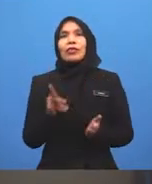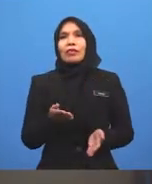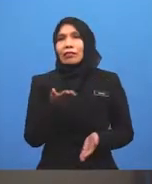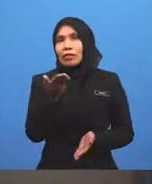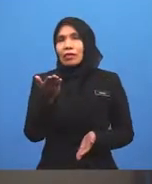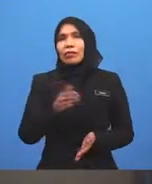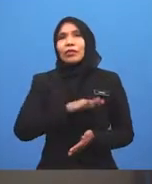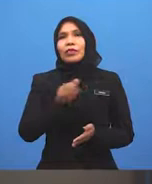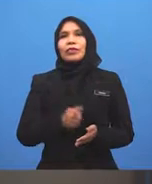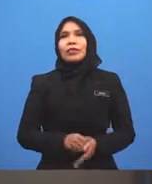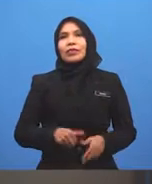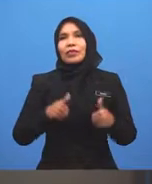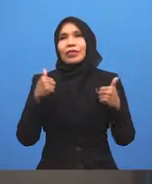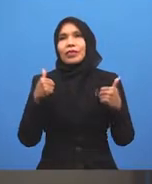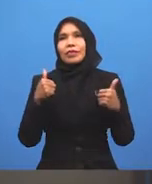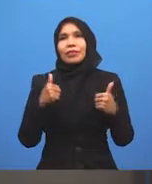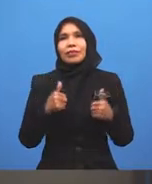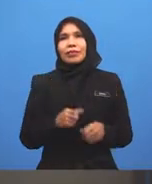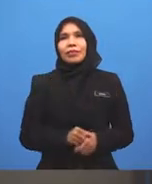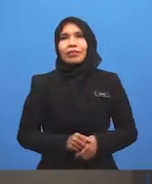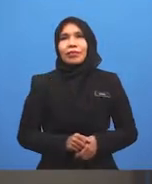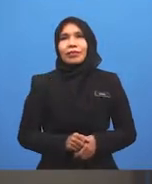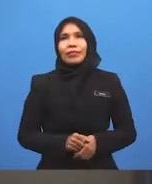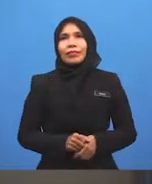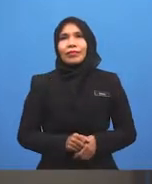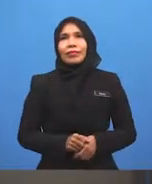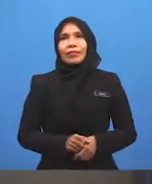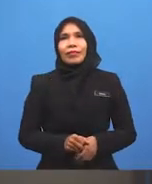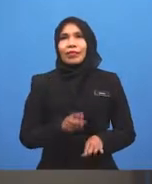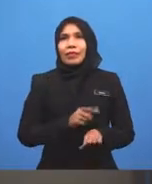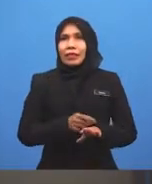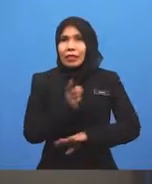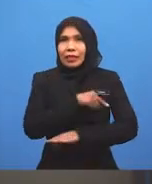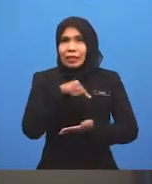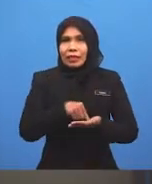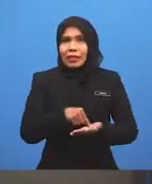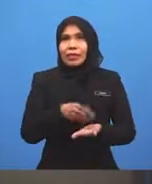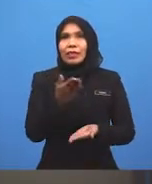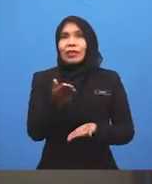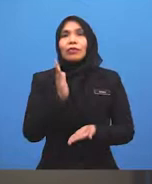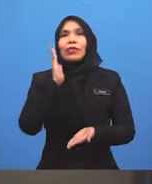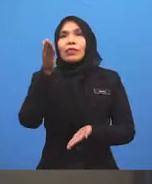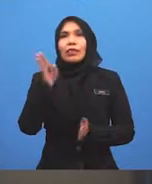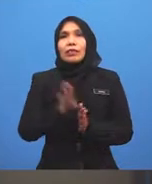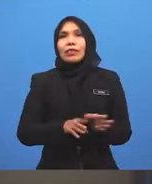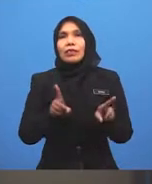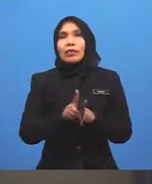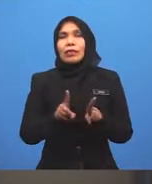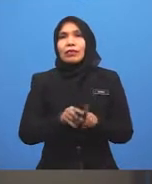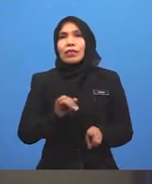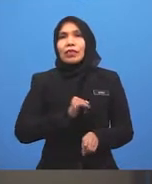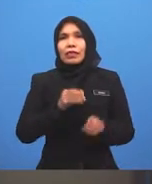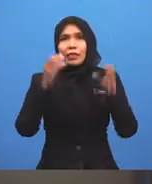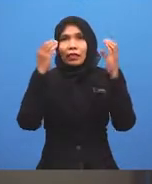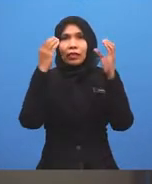sihat sejahtera di samping keluarga yang tersayang. Pada hari ini, kamu akan bersama-sama saya, Cikgu